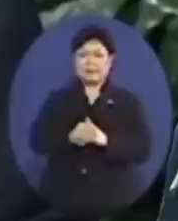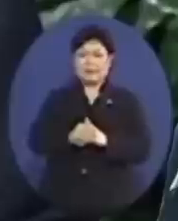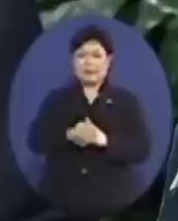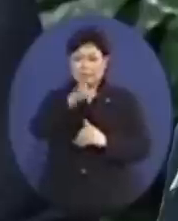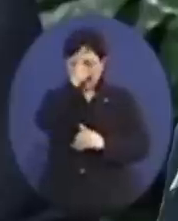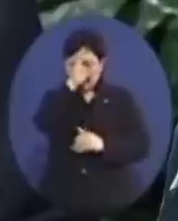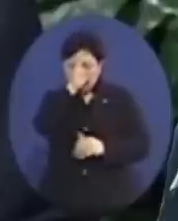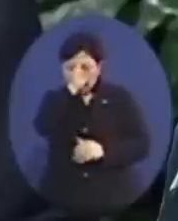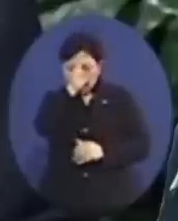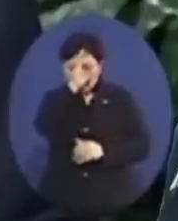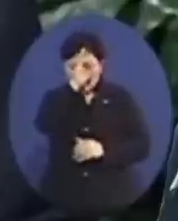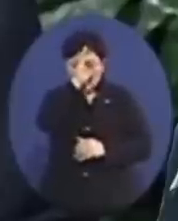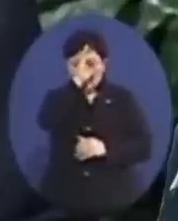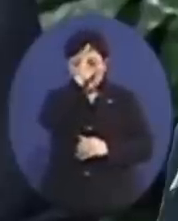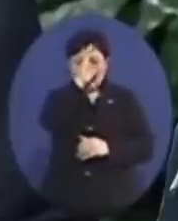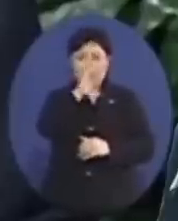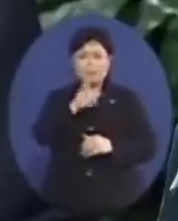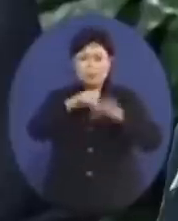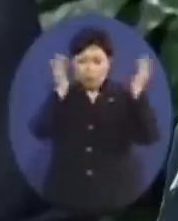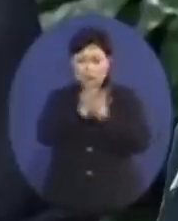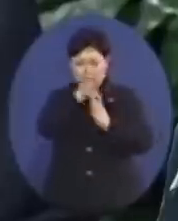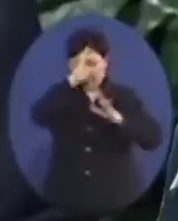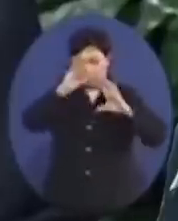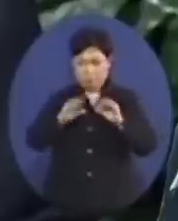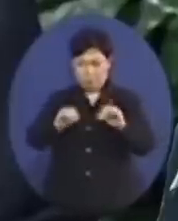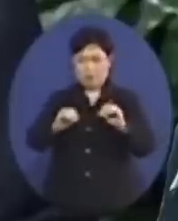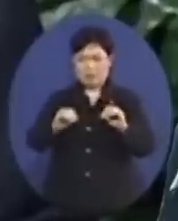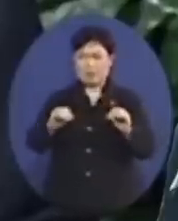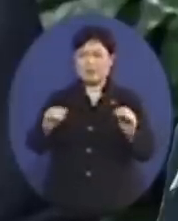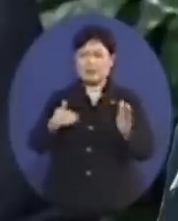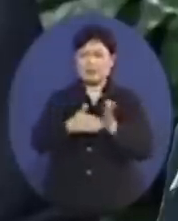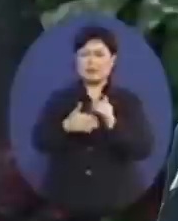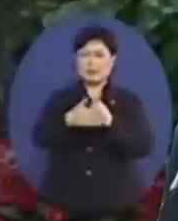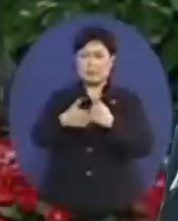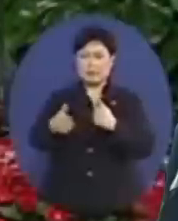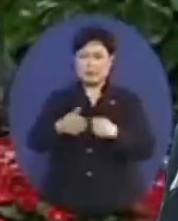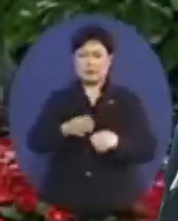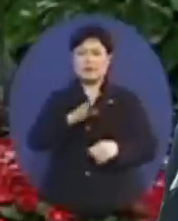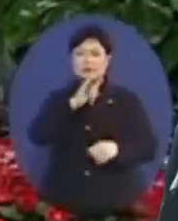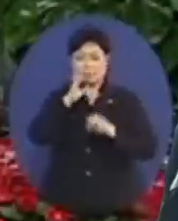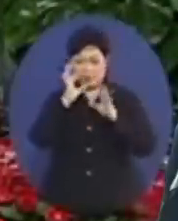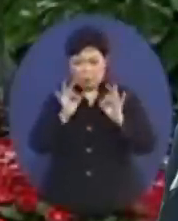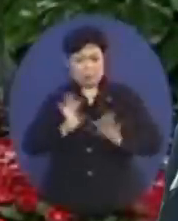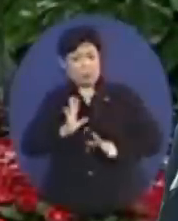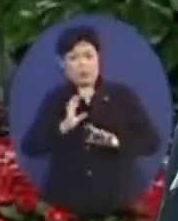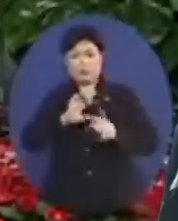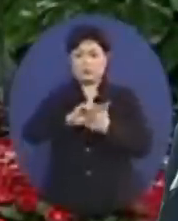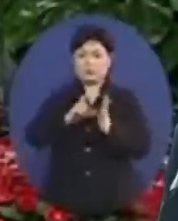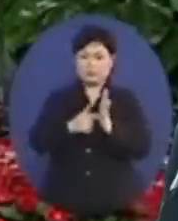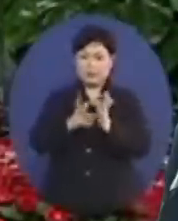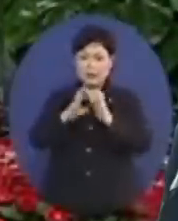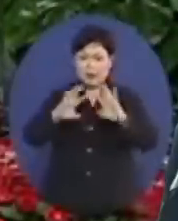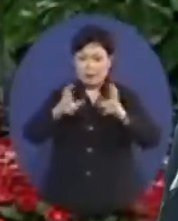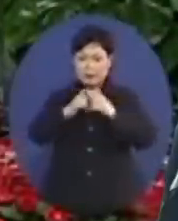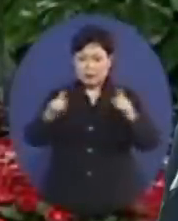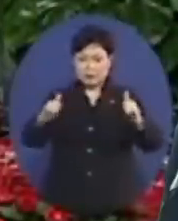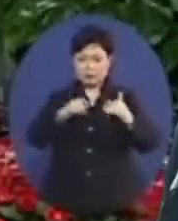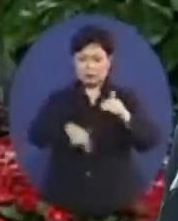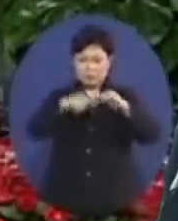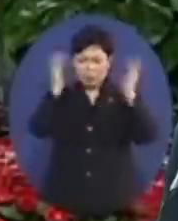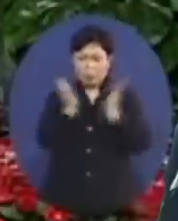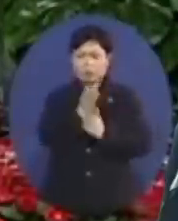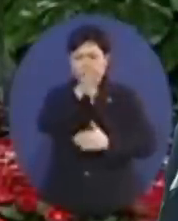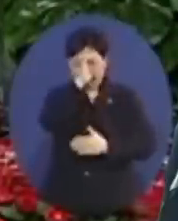병은 다 고쳤으니까 보면 놀랍습니다. 백성 중에 모든